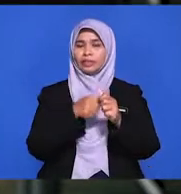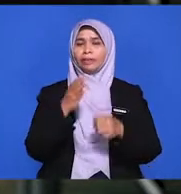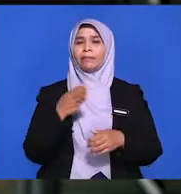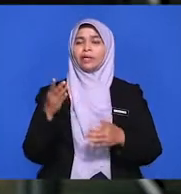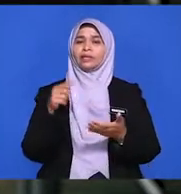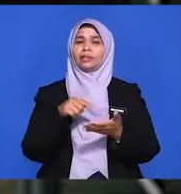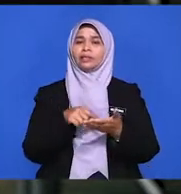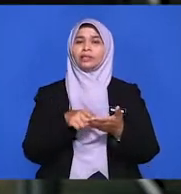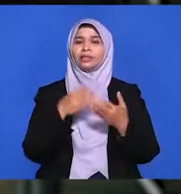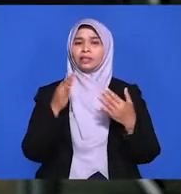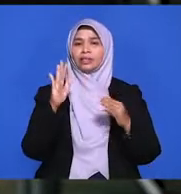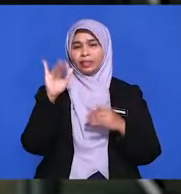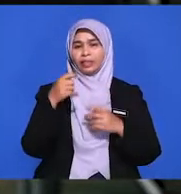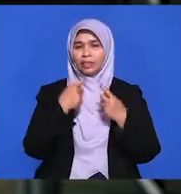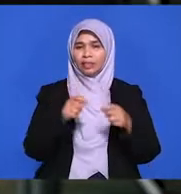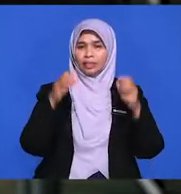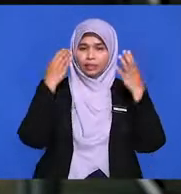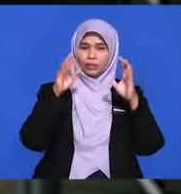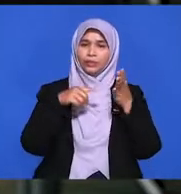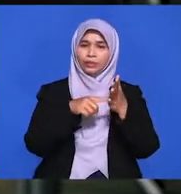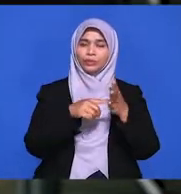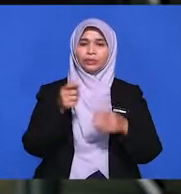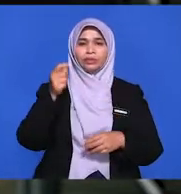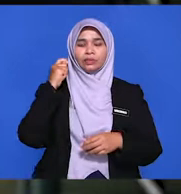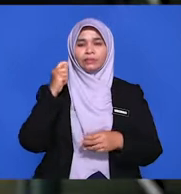telah cikgu tunjukkan sebentar tadi.